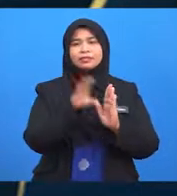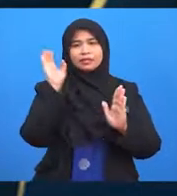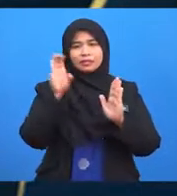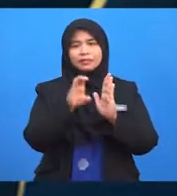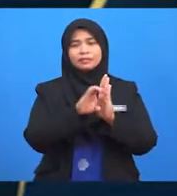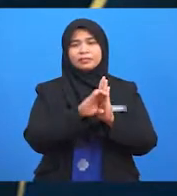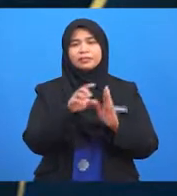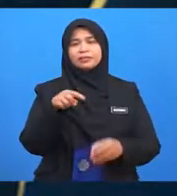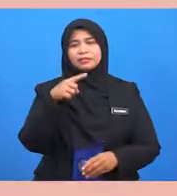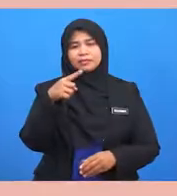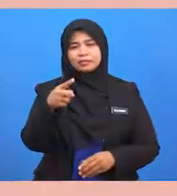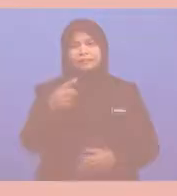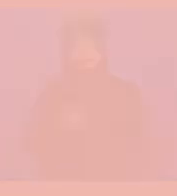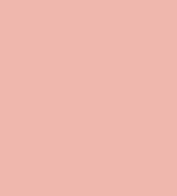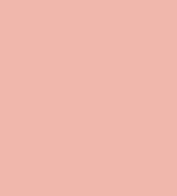gambar-gambar berikut.